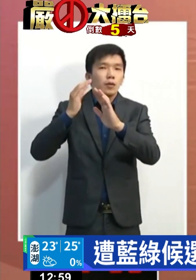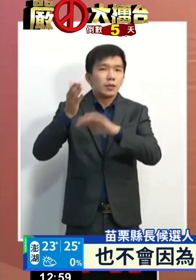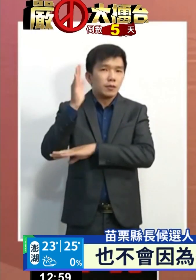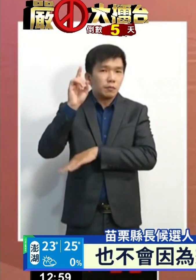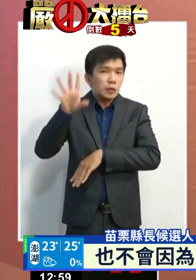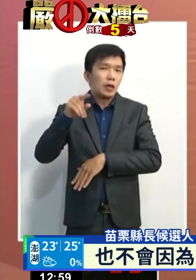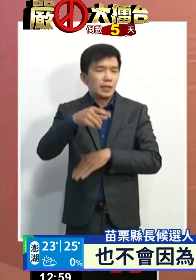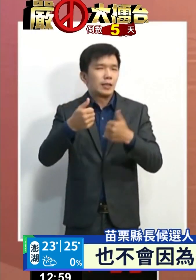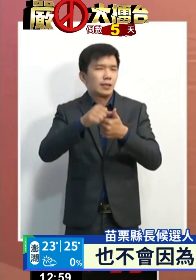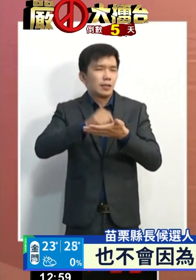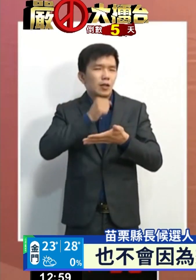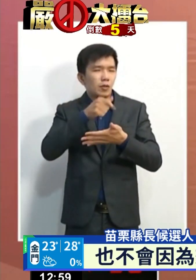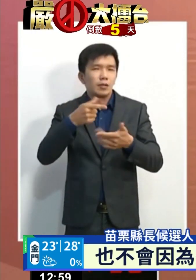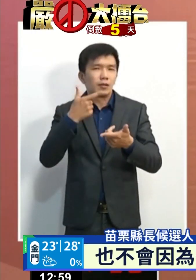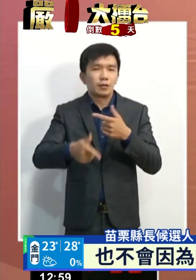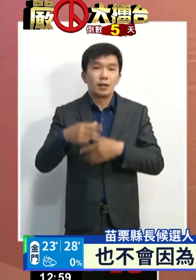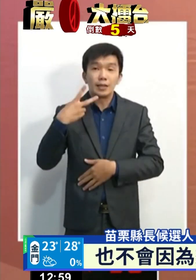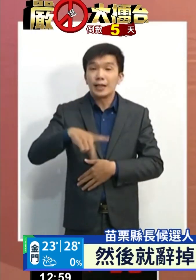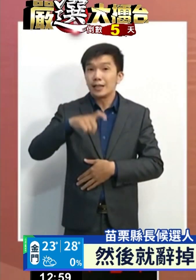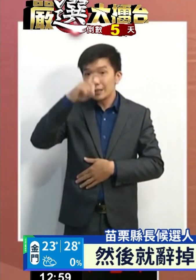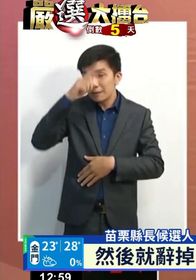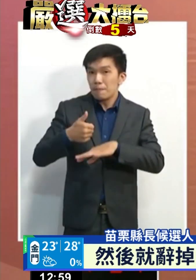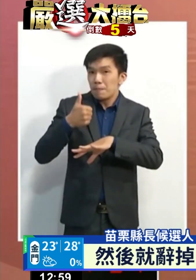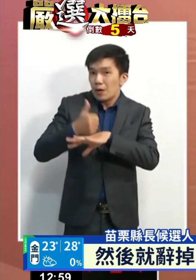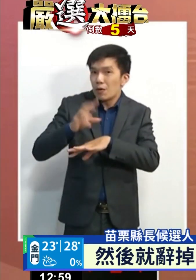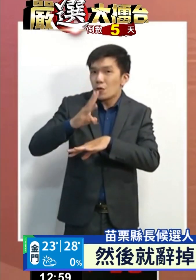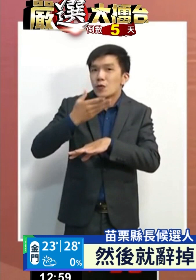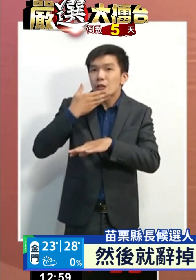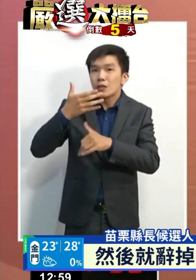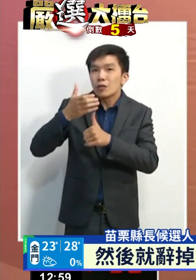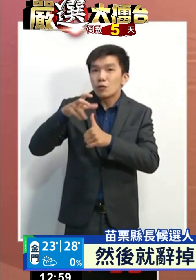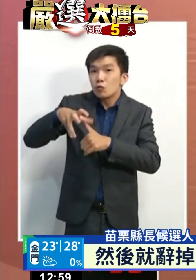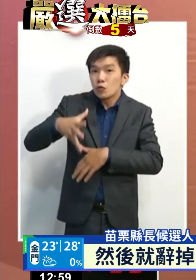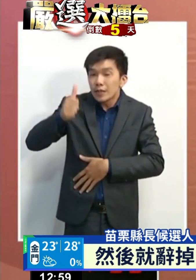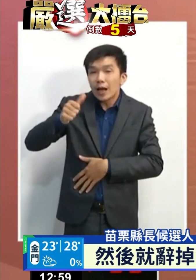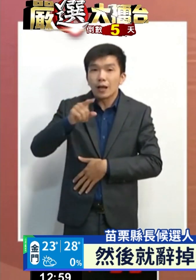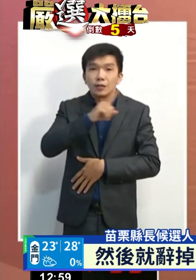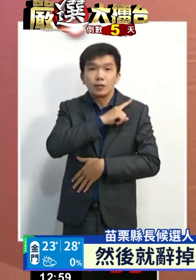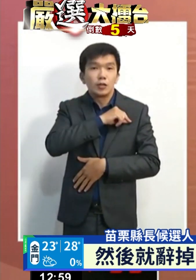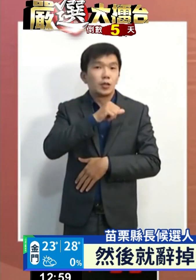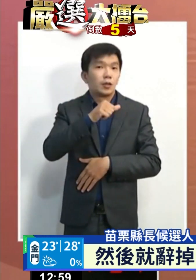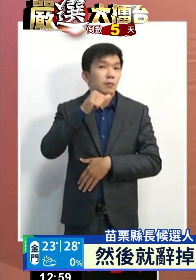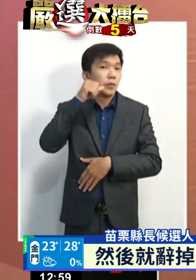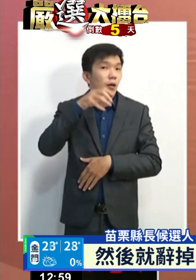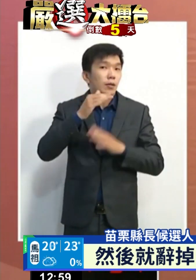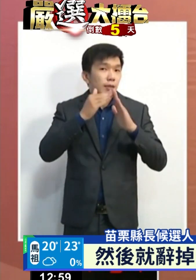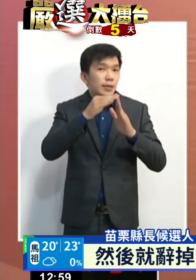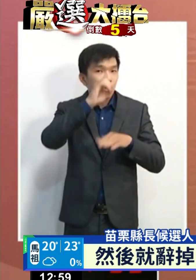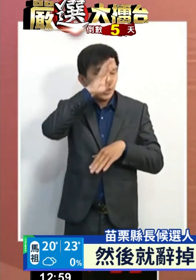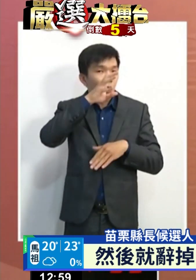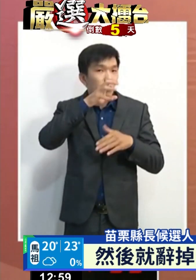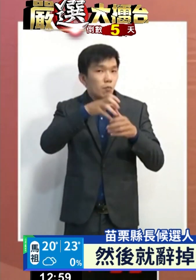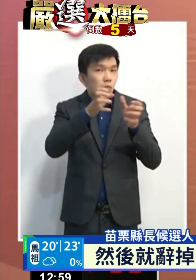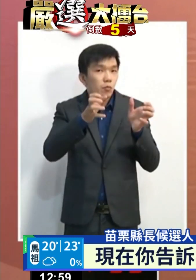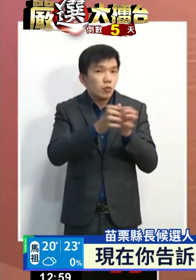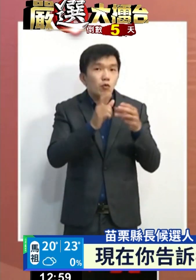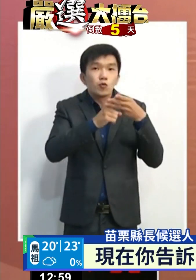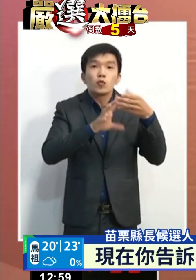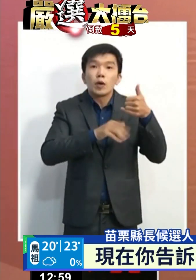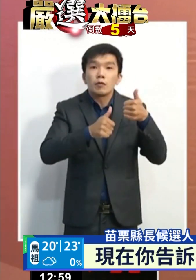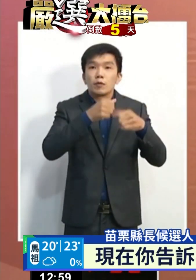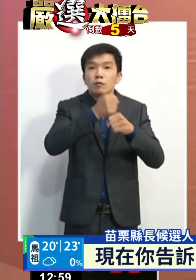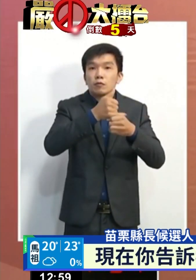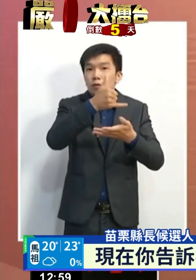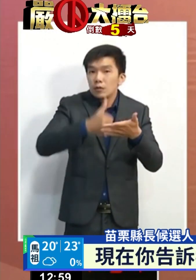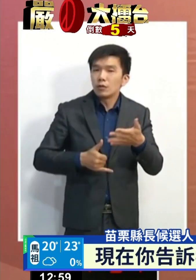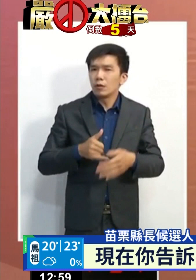因为想要再当水利处长然后就这个辞掉了苗栗市党部的这个主委的职务。现在你告